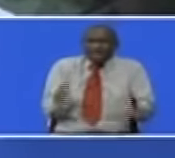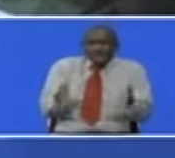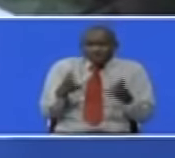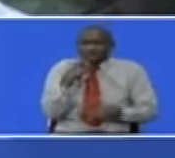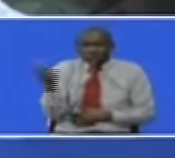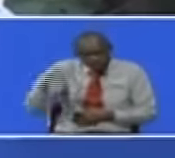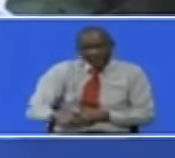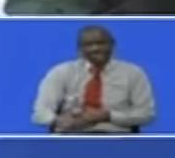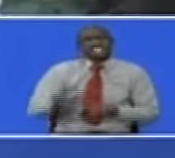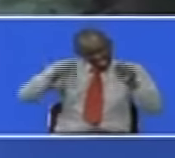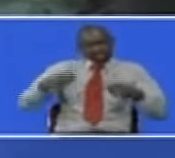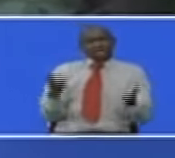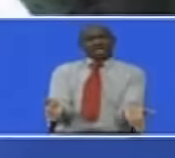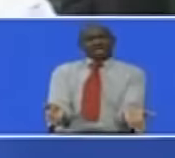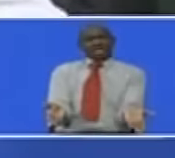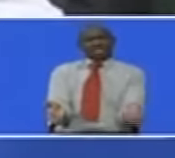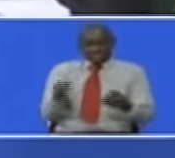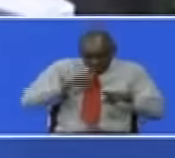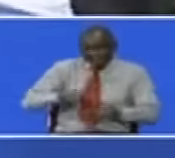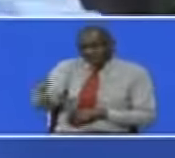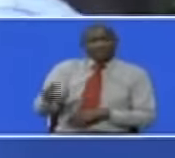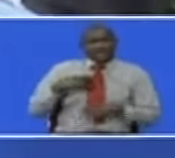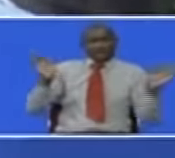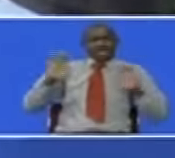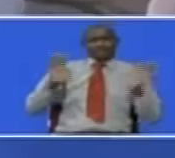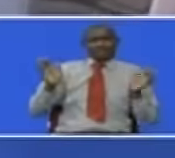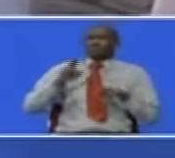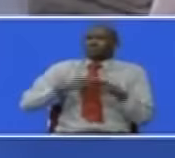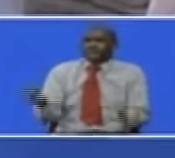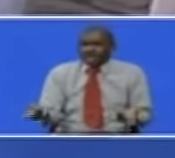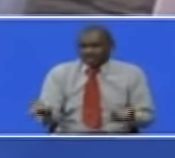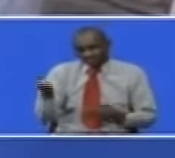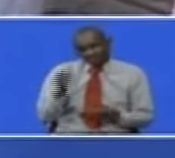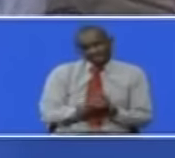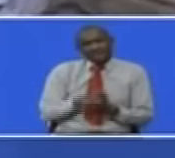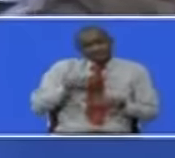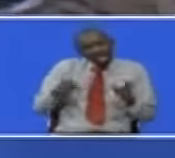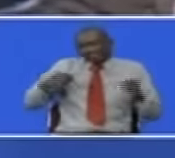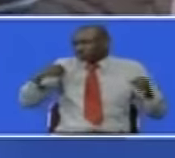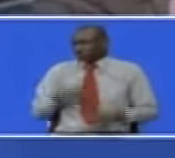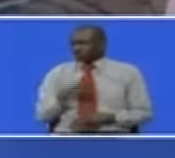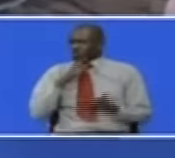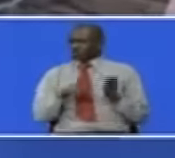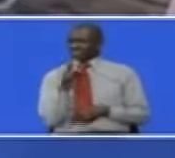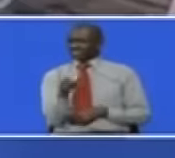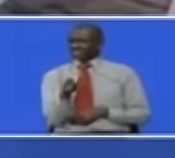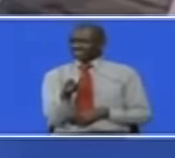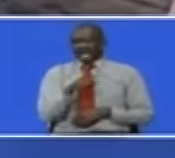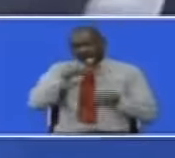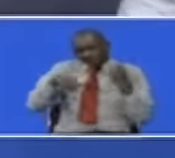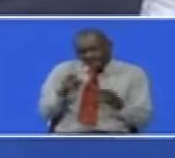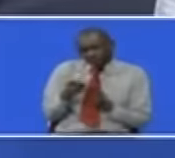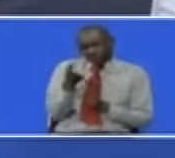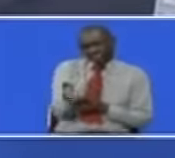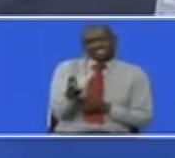ukakuja?" Nikamwambia, "Si nimekuja." "Atikaa hapa." Nikamwambia, "Hapana, hako wapi?" Lakini kinachotia tumbo joto hapa ni kuhusu ni